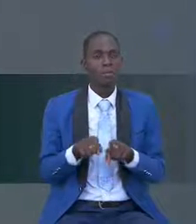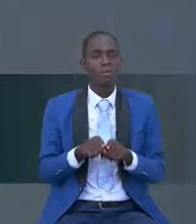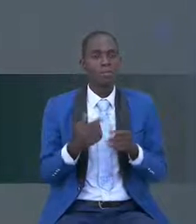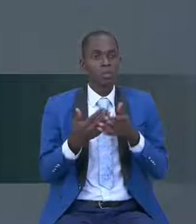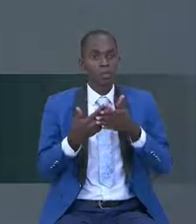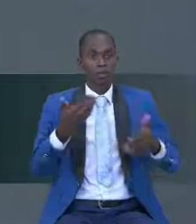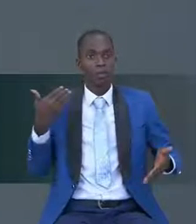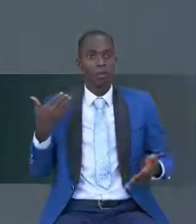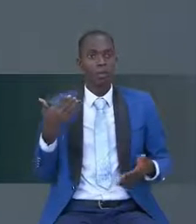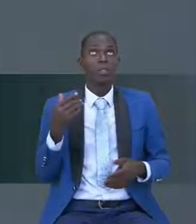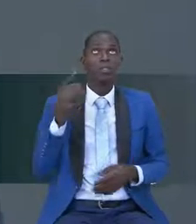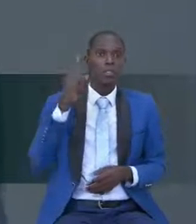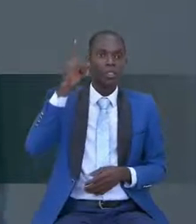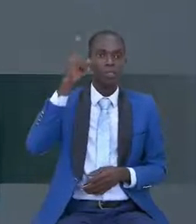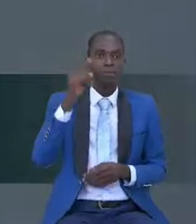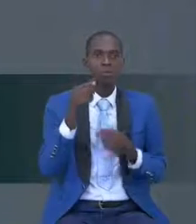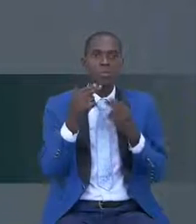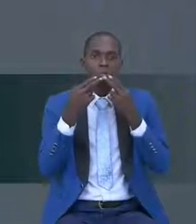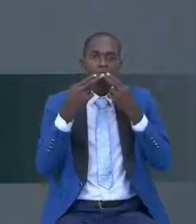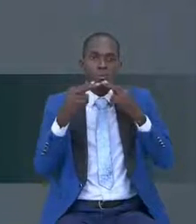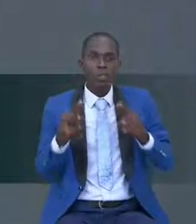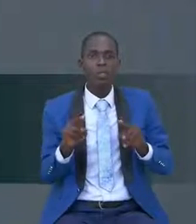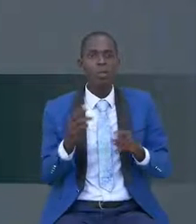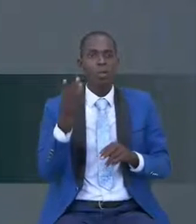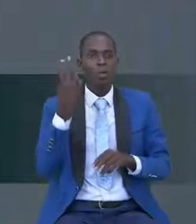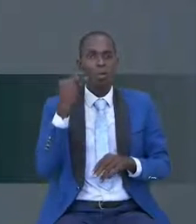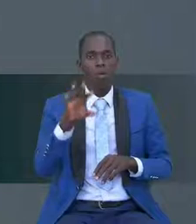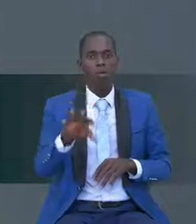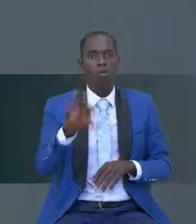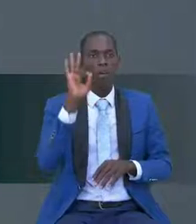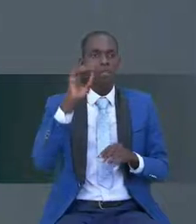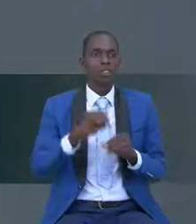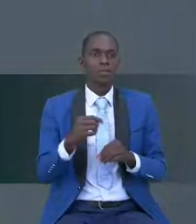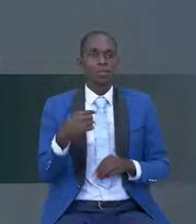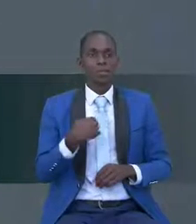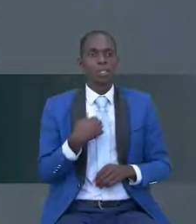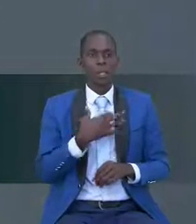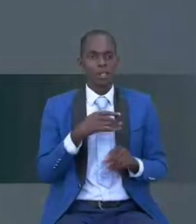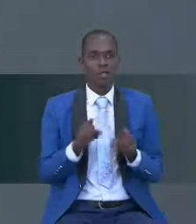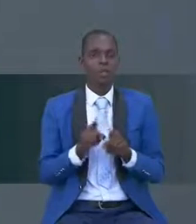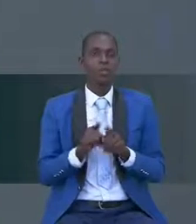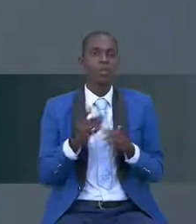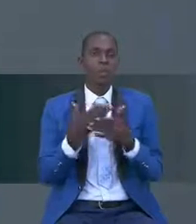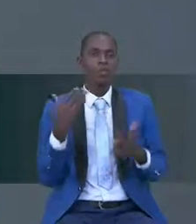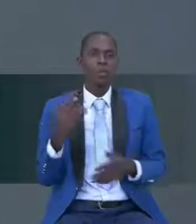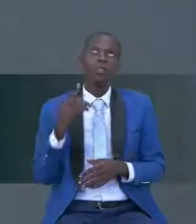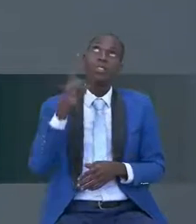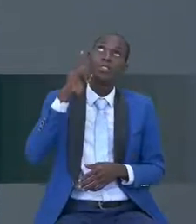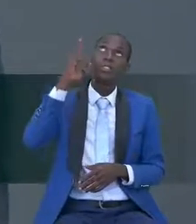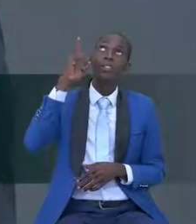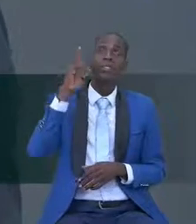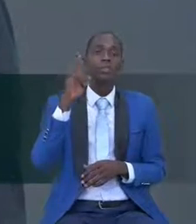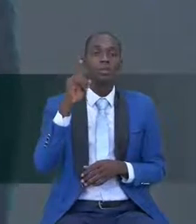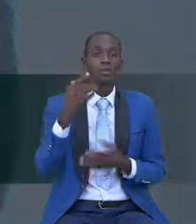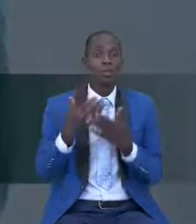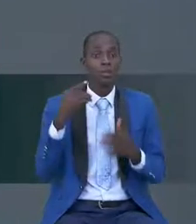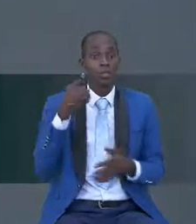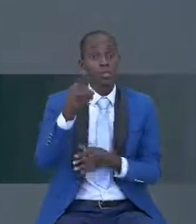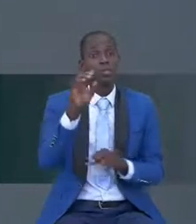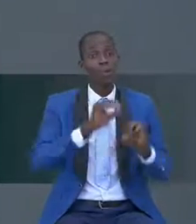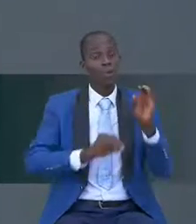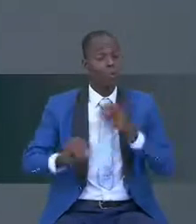Parce que j'ai été trouvé innocent devant lui et devant toi non plus. Ô roi, je n'ai